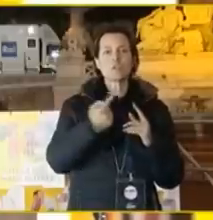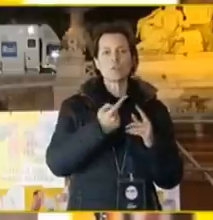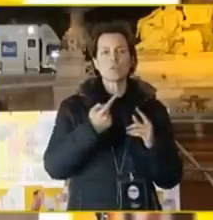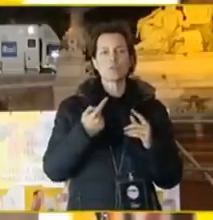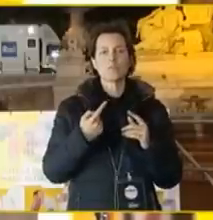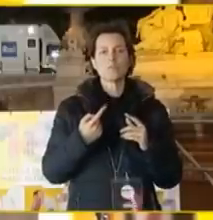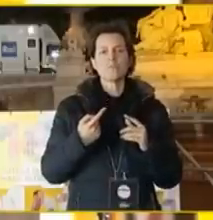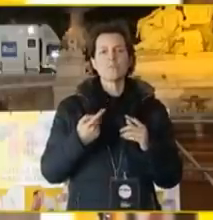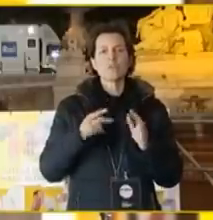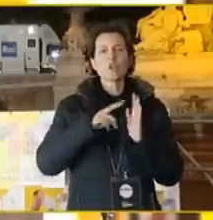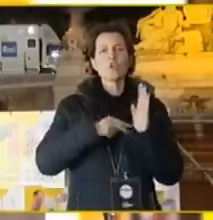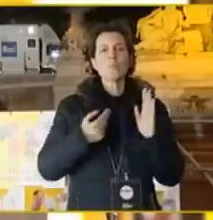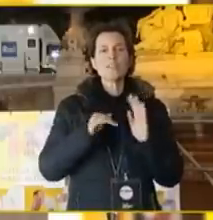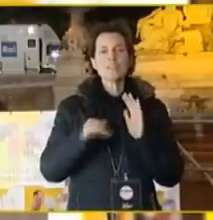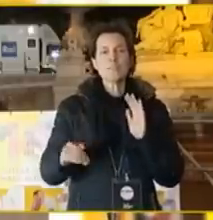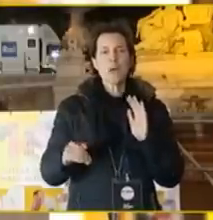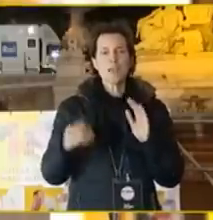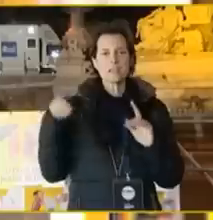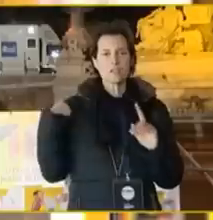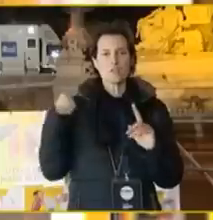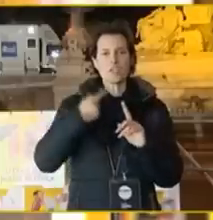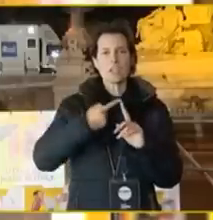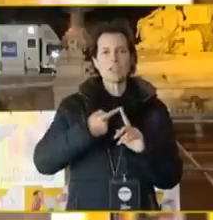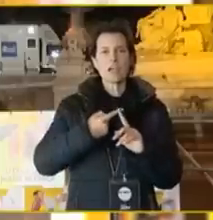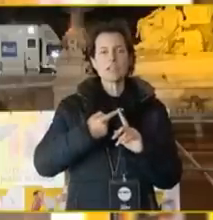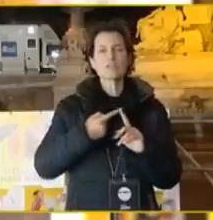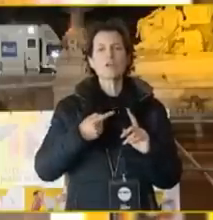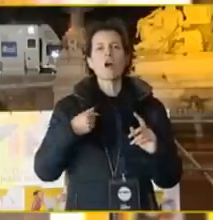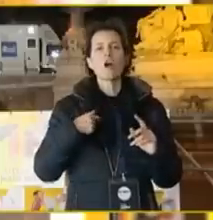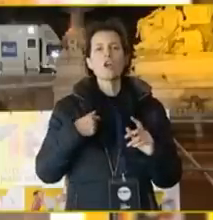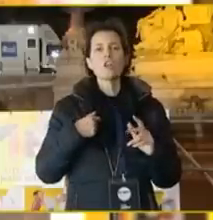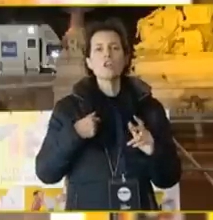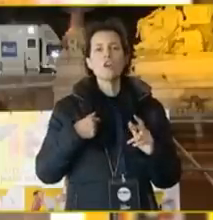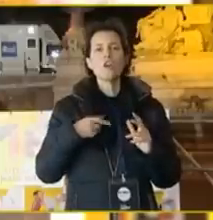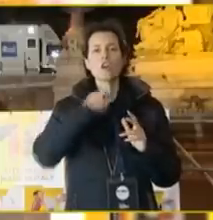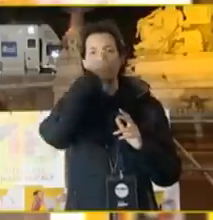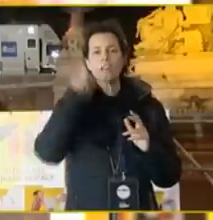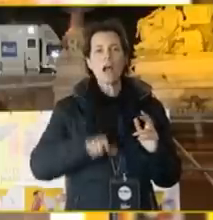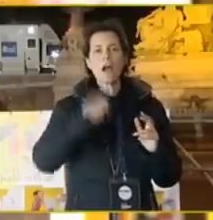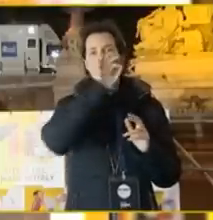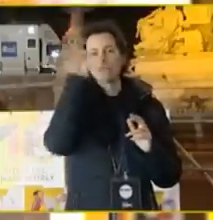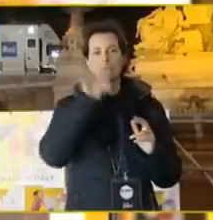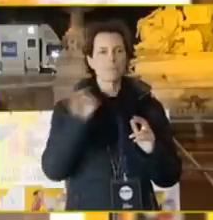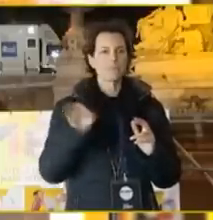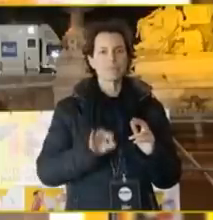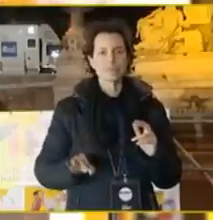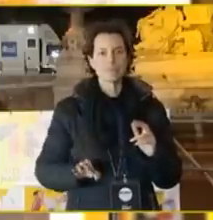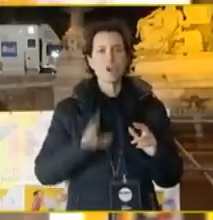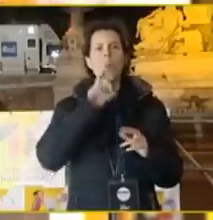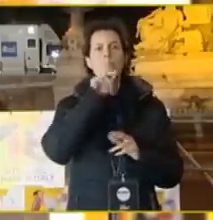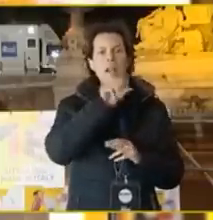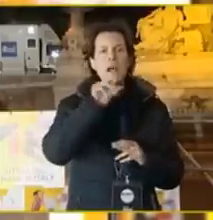percorso 30.000 chilometri in quello che abbiamo definito un rally. Abbiamo raggiunto quante più persone possibili